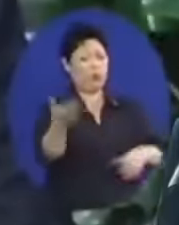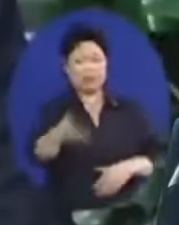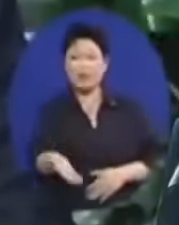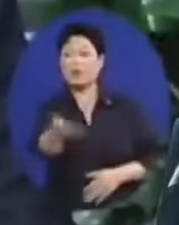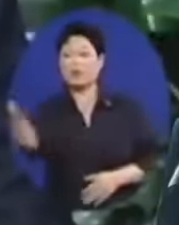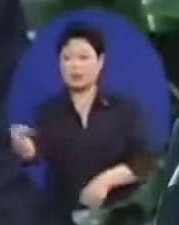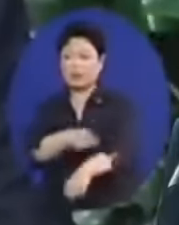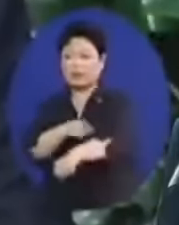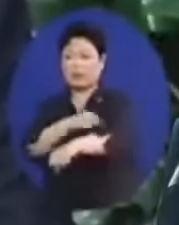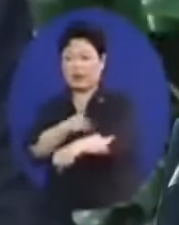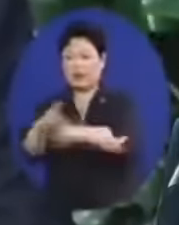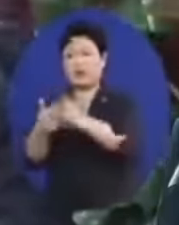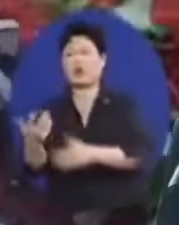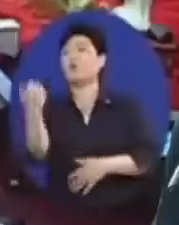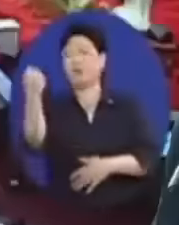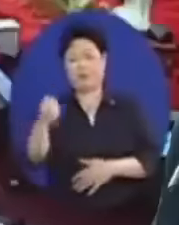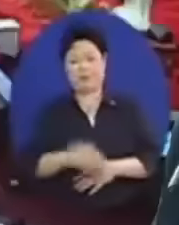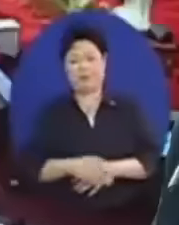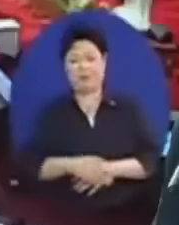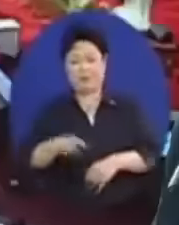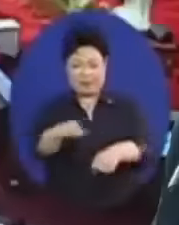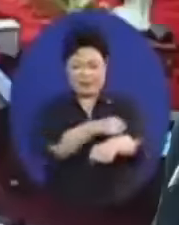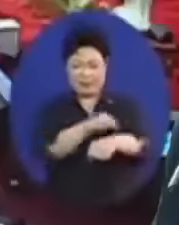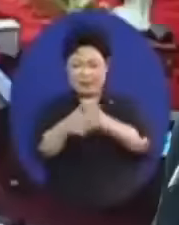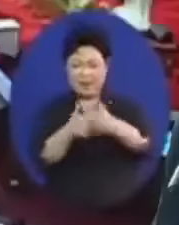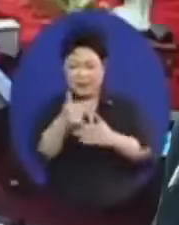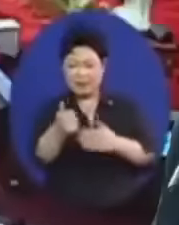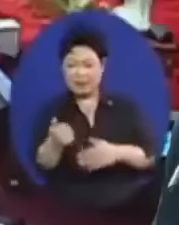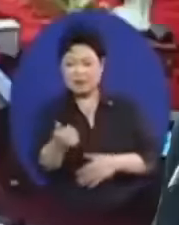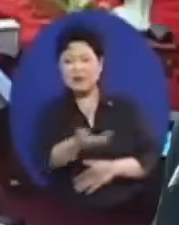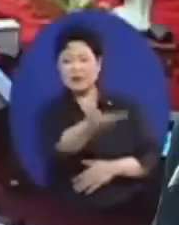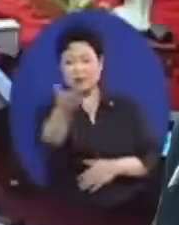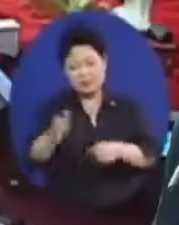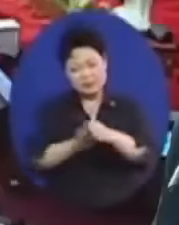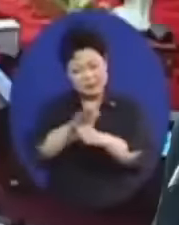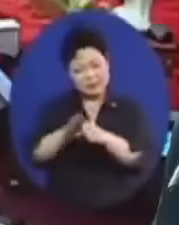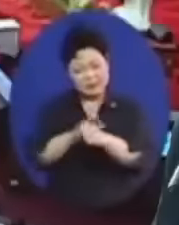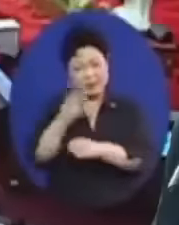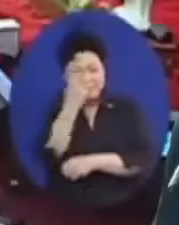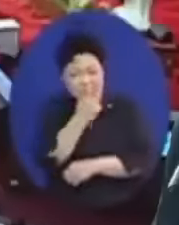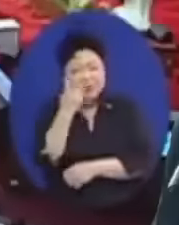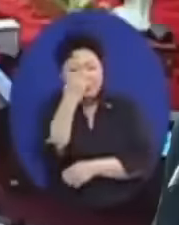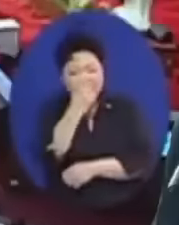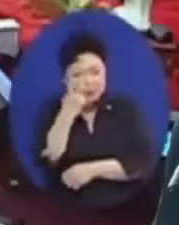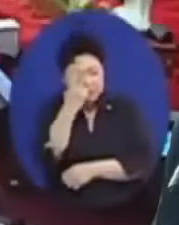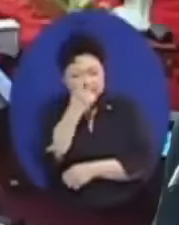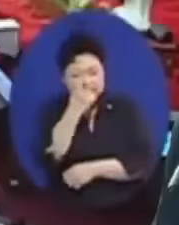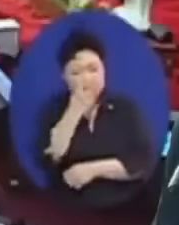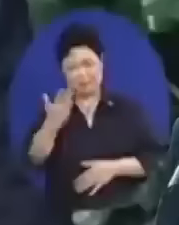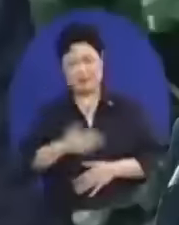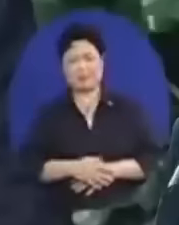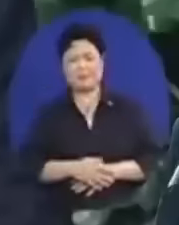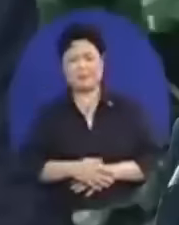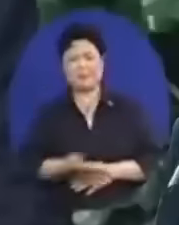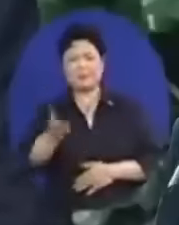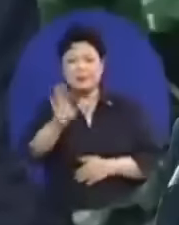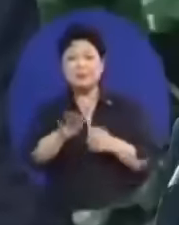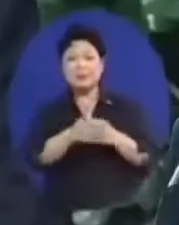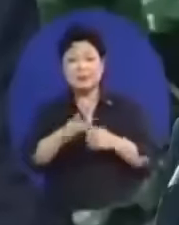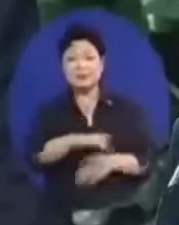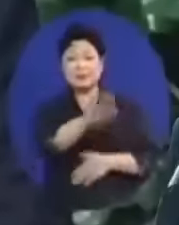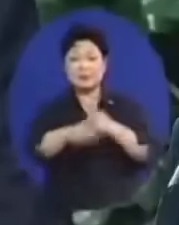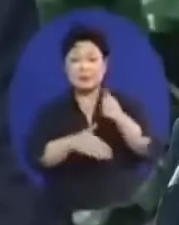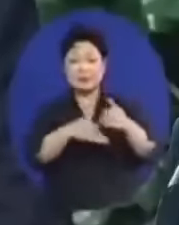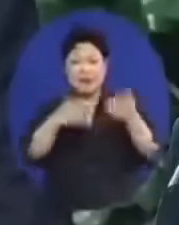여러분은 특별한 소유물인 것입니다. 특별히 하나님이 사랑으로 돌보는 소유물이 된 것입니다. 그러므로